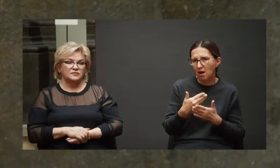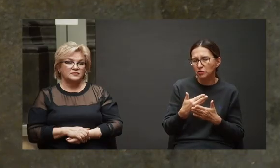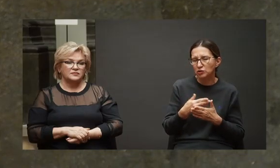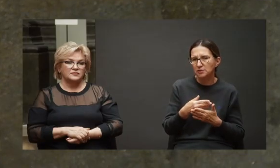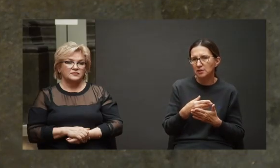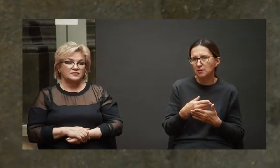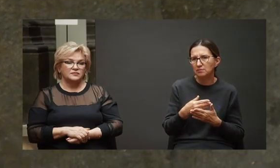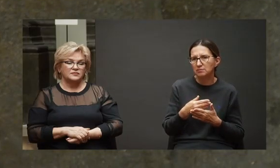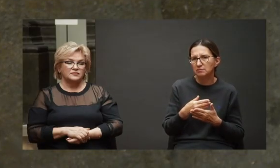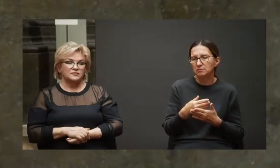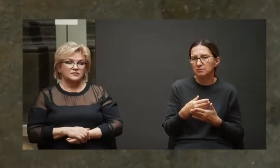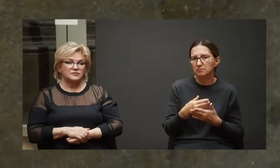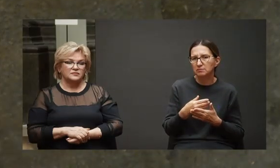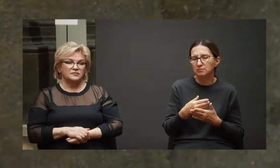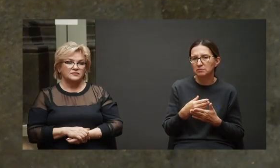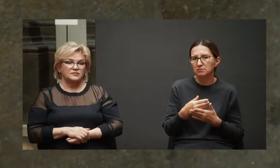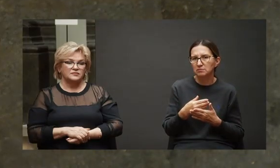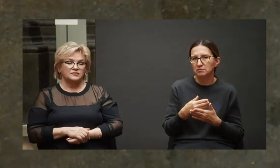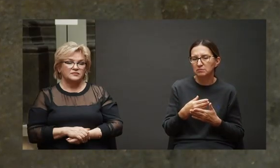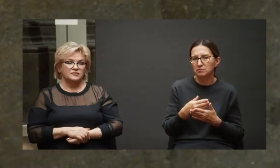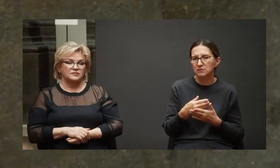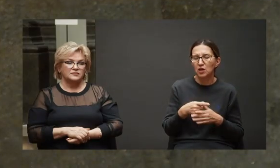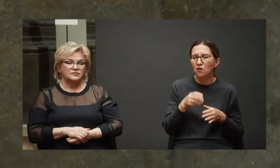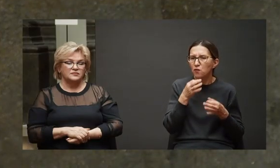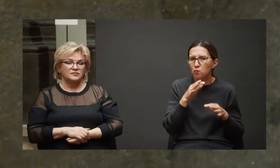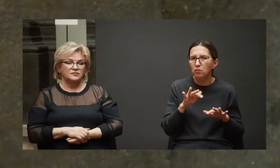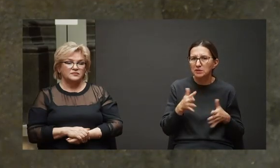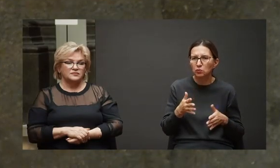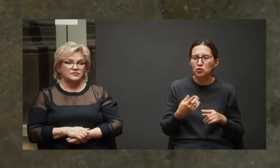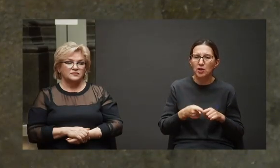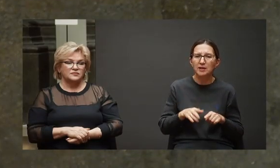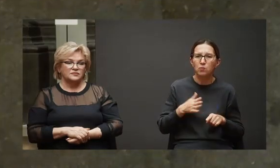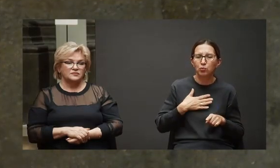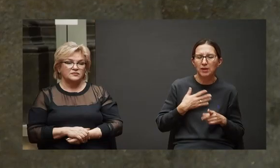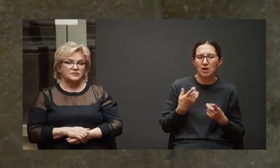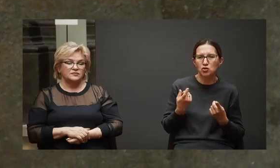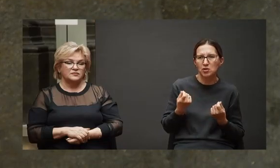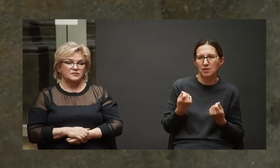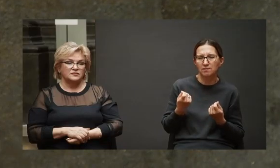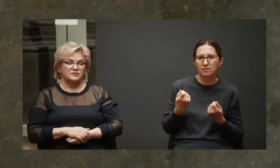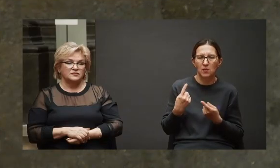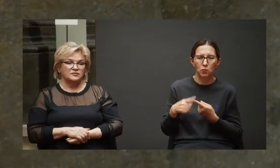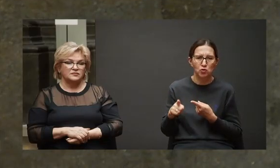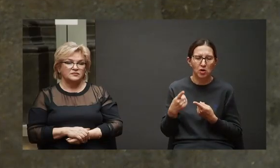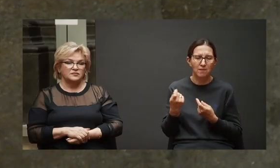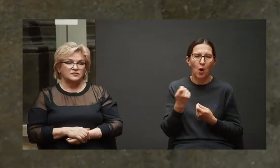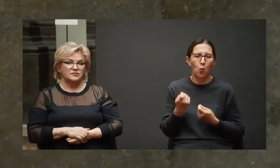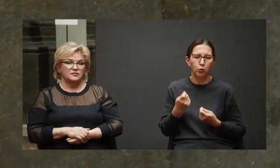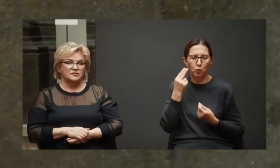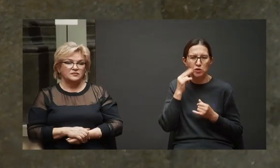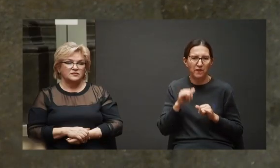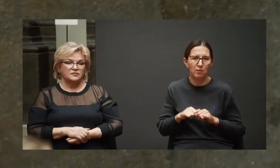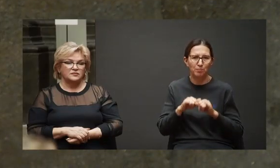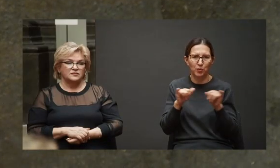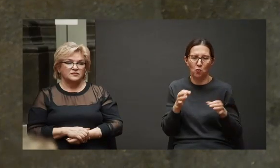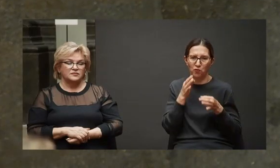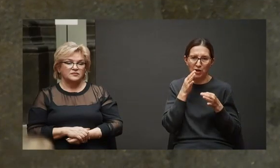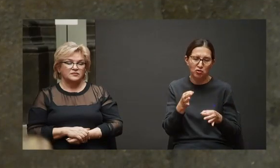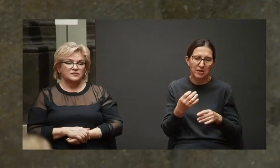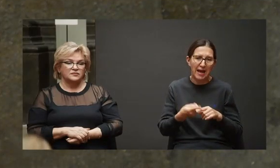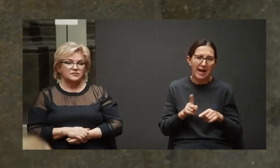действительно, это сейчас в любом случае будет наше немножко художественное преувеличение, но это